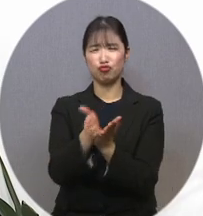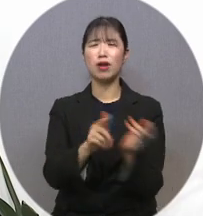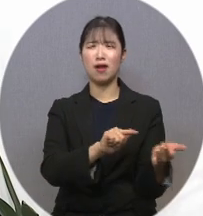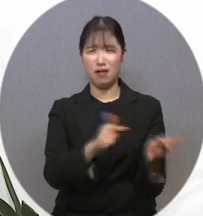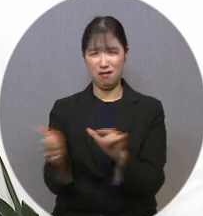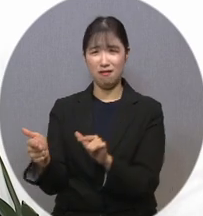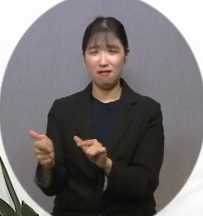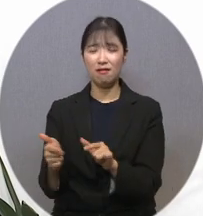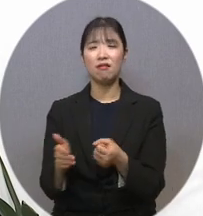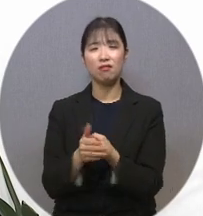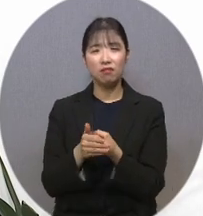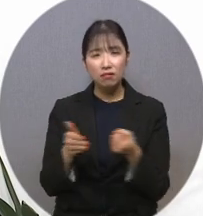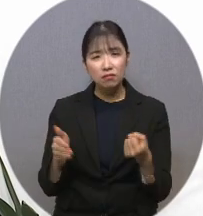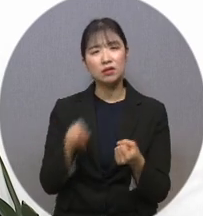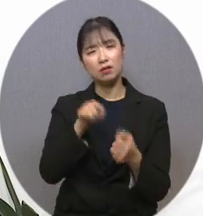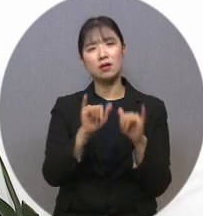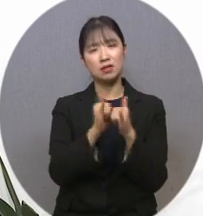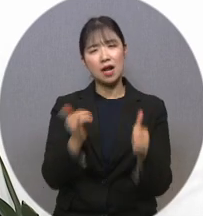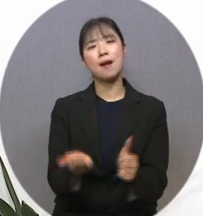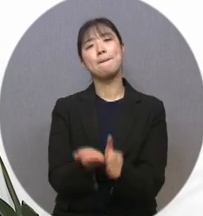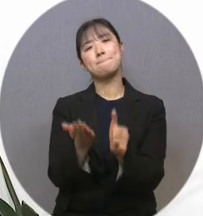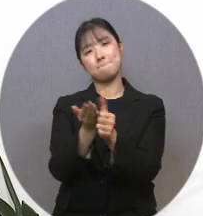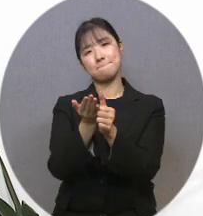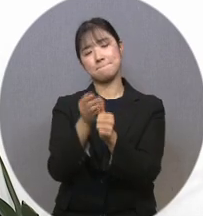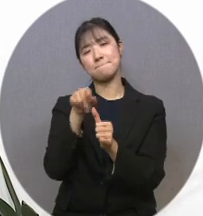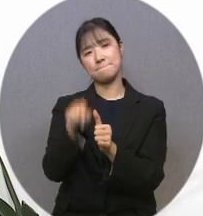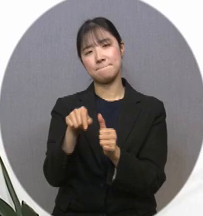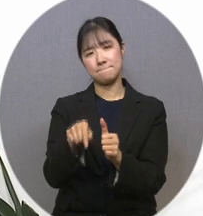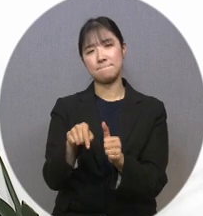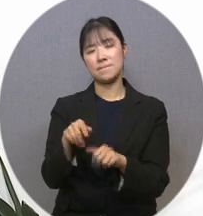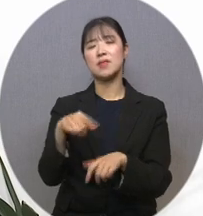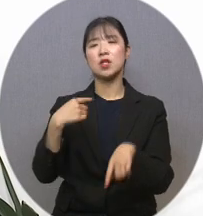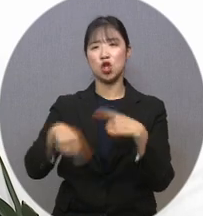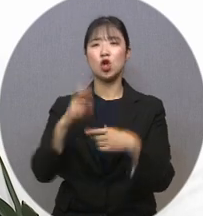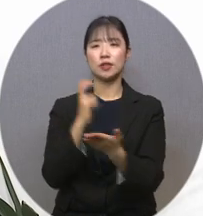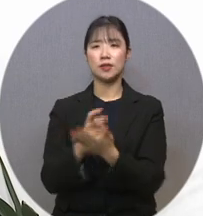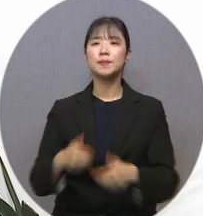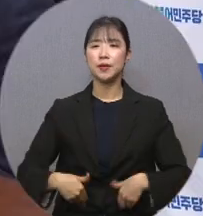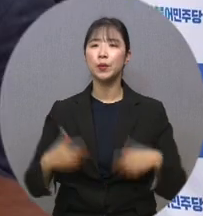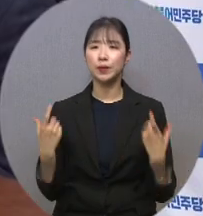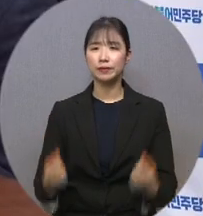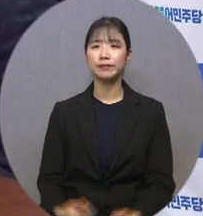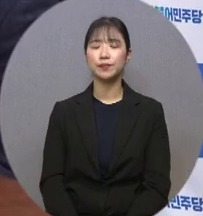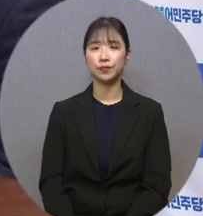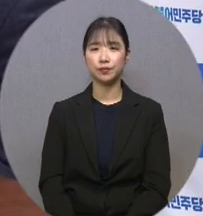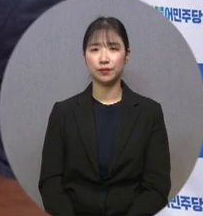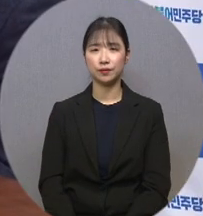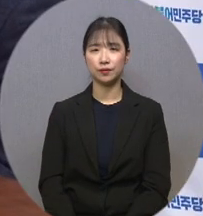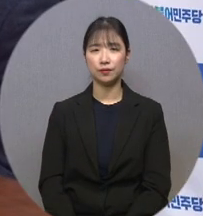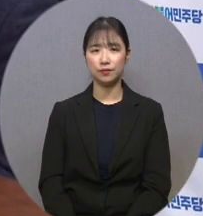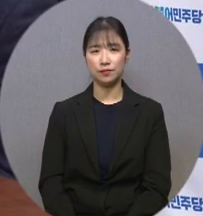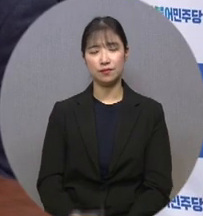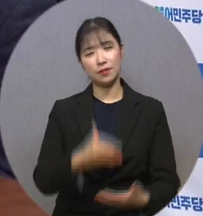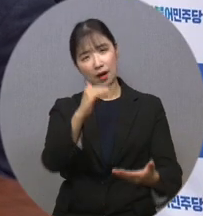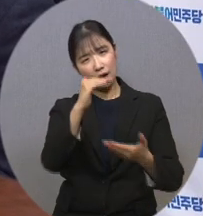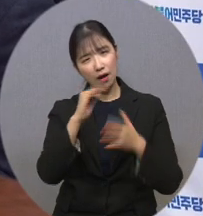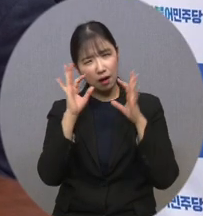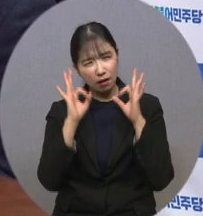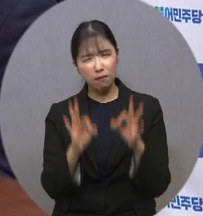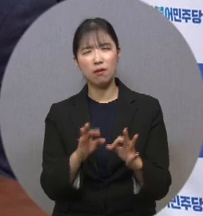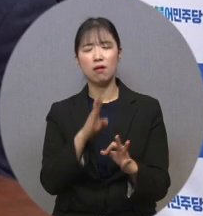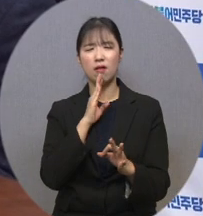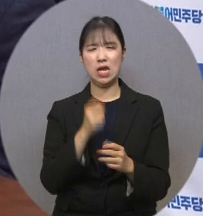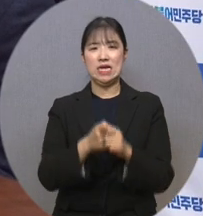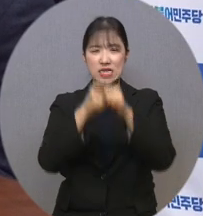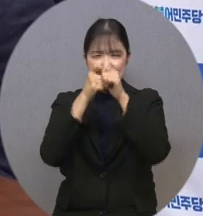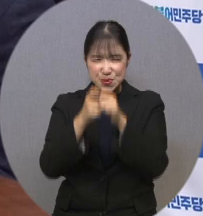걸쳐서 그런 인재를 육성하는 그런 정책도 필요하다고 생각됩니다. 네, 지금 이야기를 들으니까 촘촘히